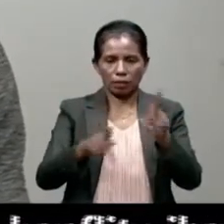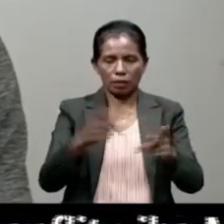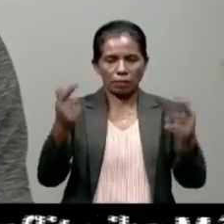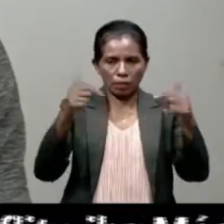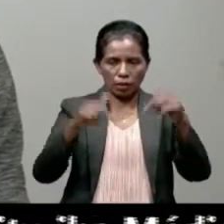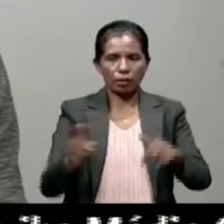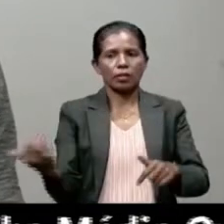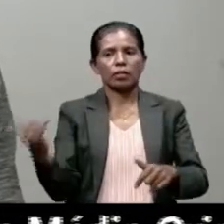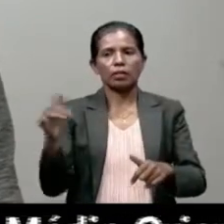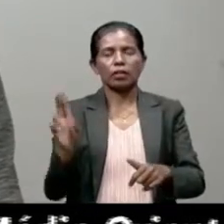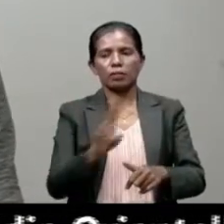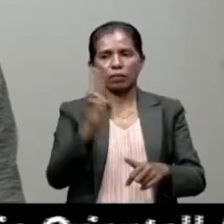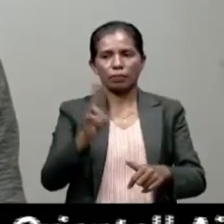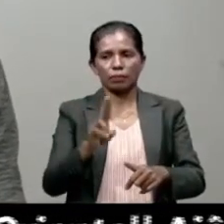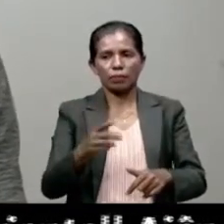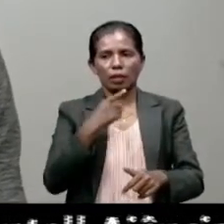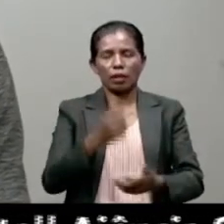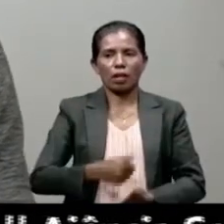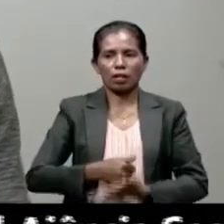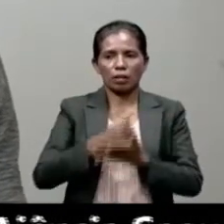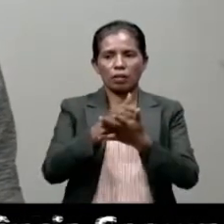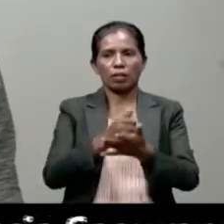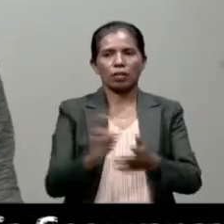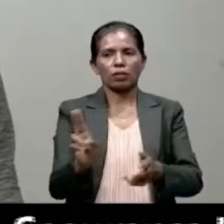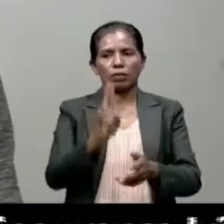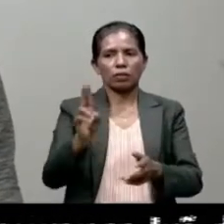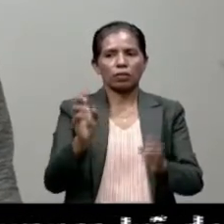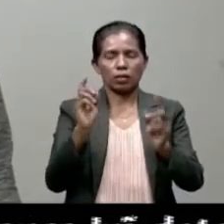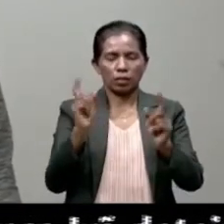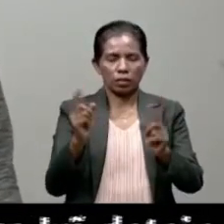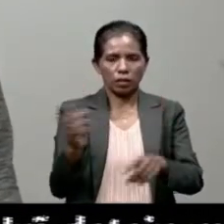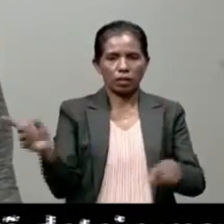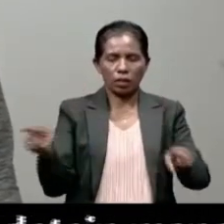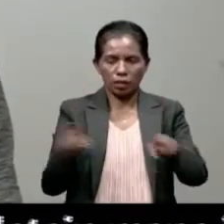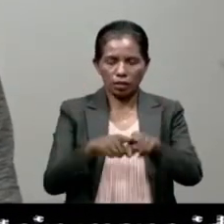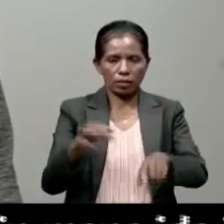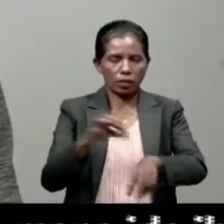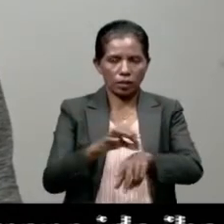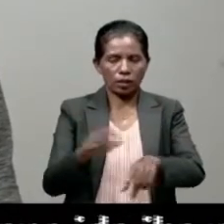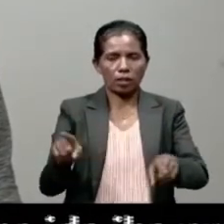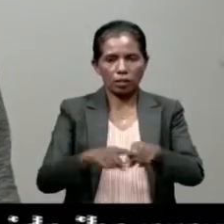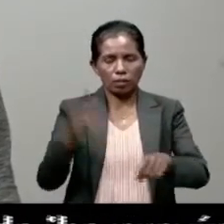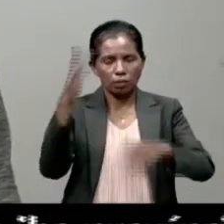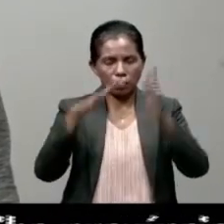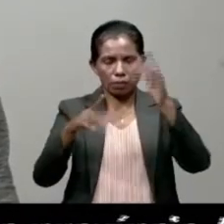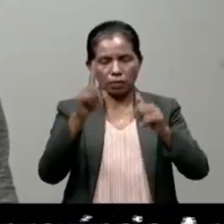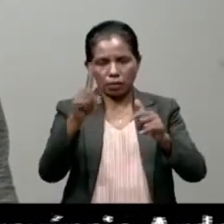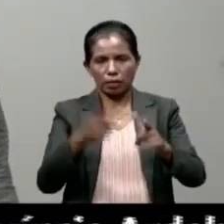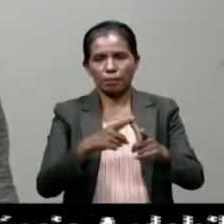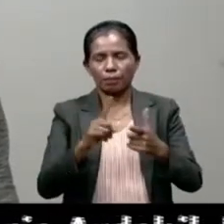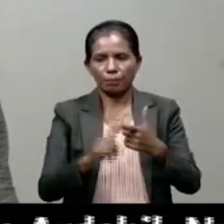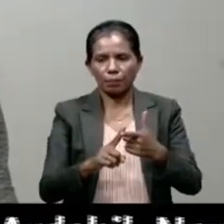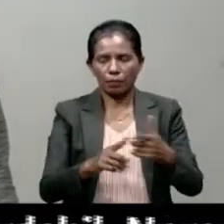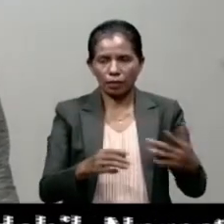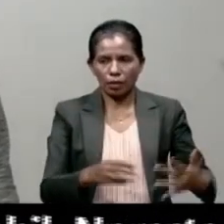sira fo atendimento ne usa na fatin daun makanesan ida nemos problema ida ida selu